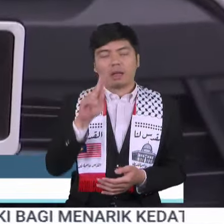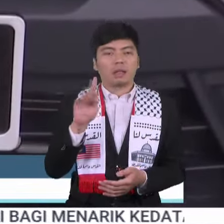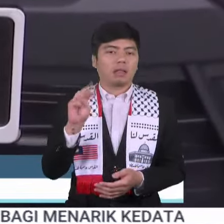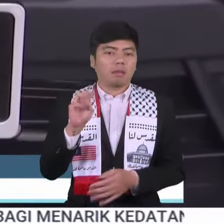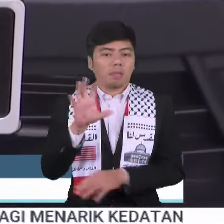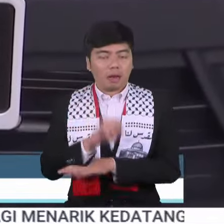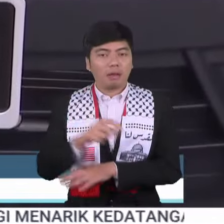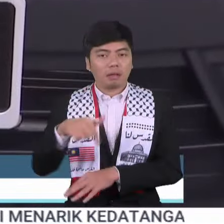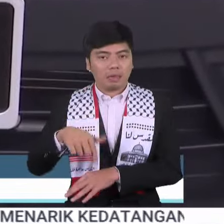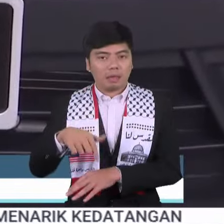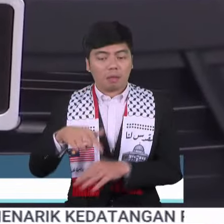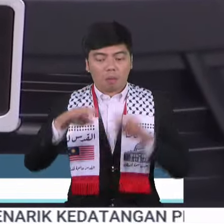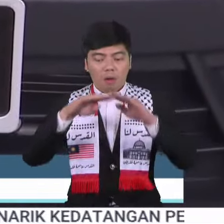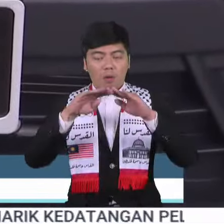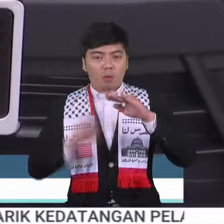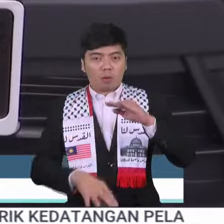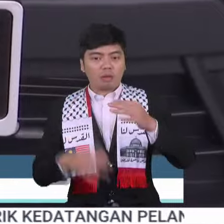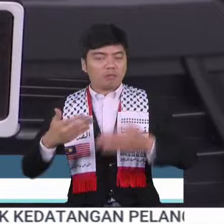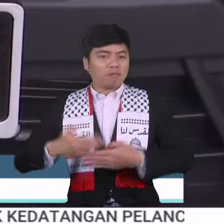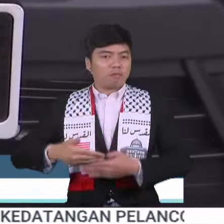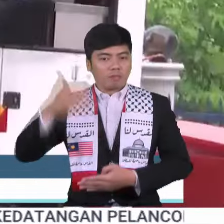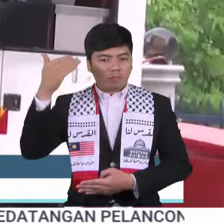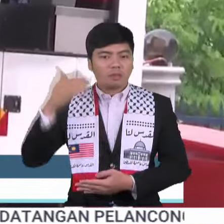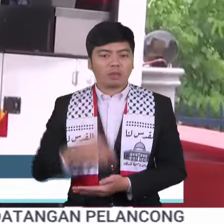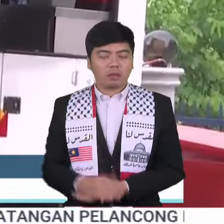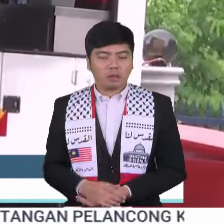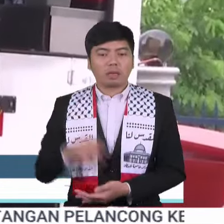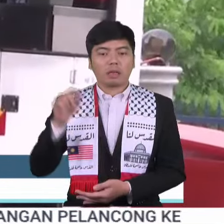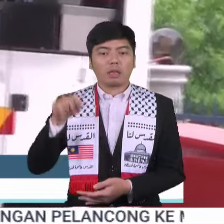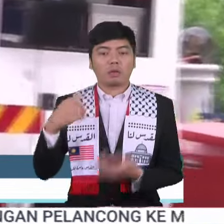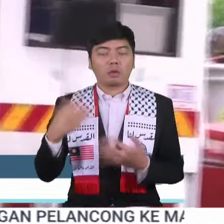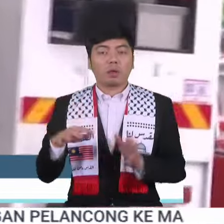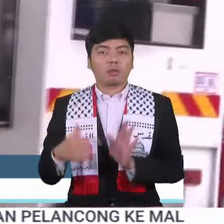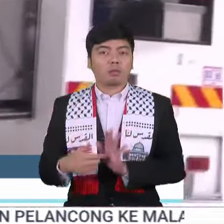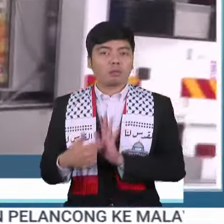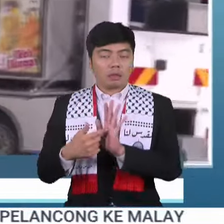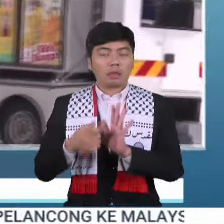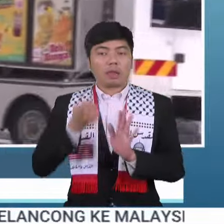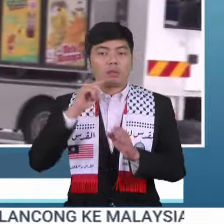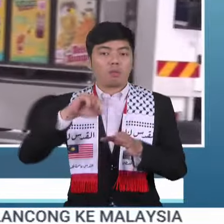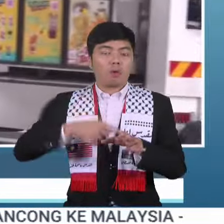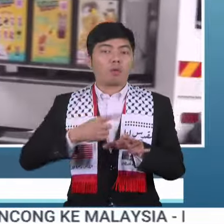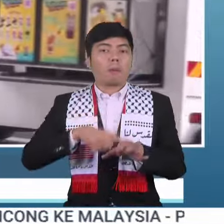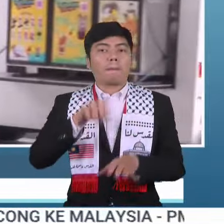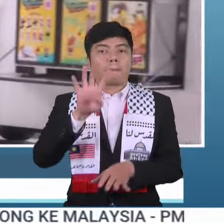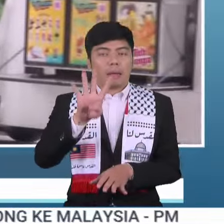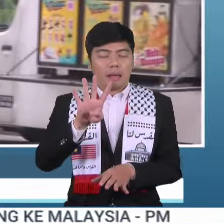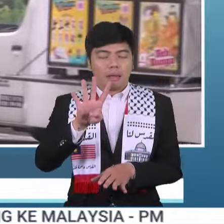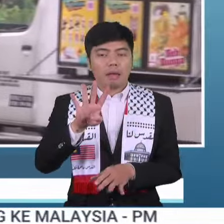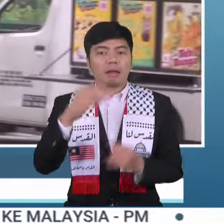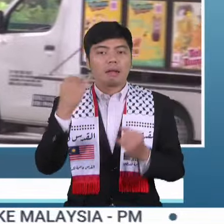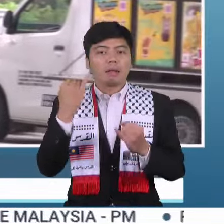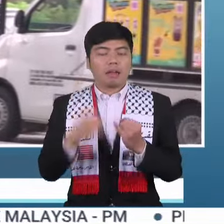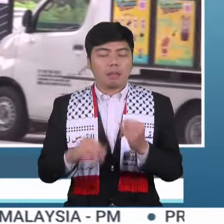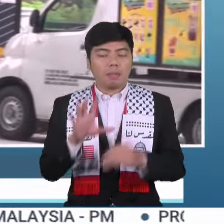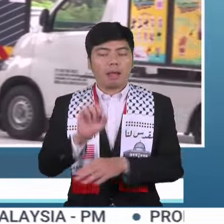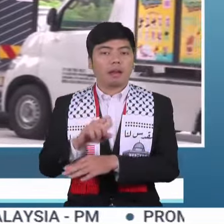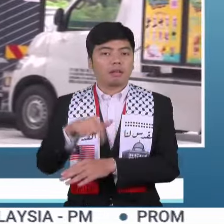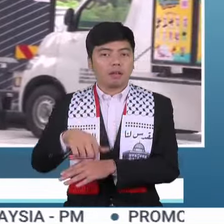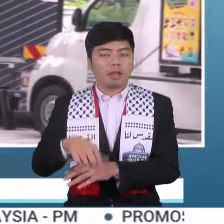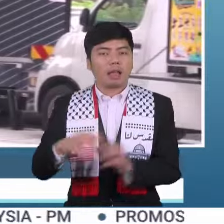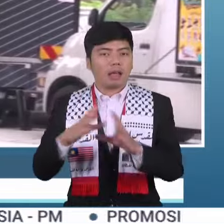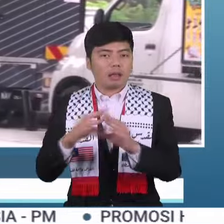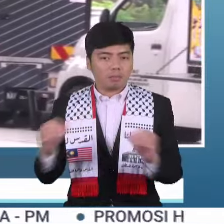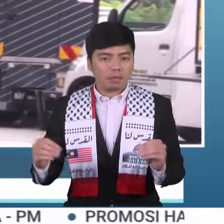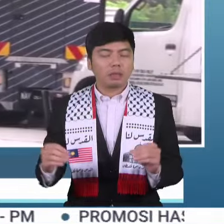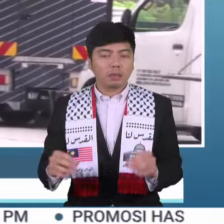LED di bawah studio ini. Okey, mini karnival ini juga telah berlangsung pada pukul 4 tadi dan akan berakhir sehingga malam nanti.